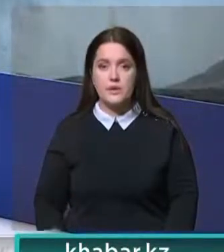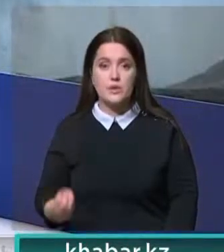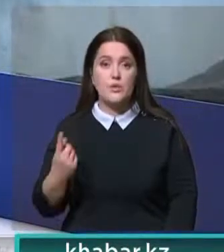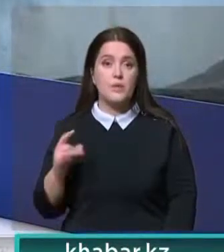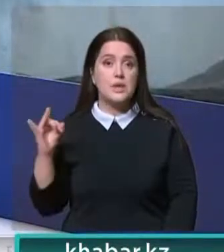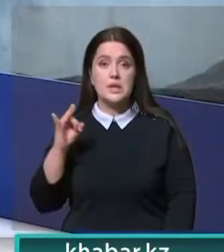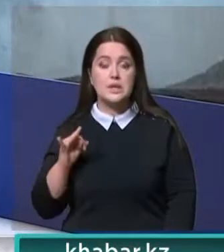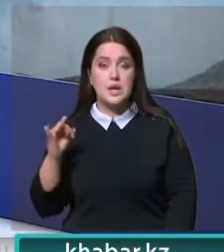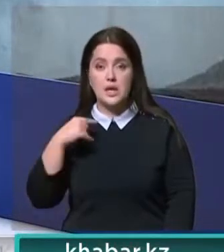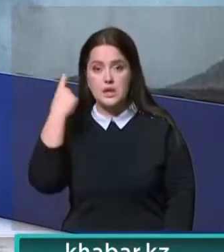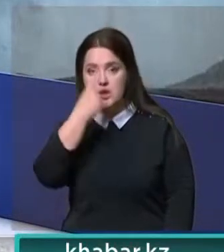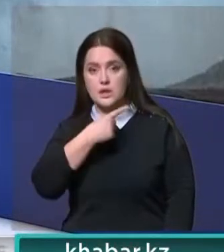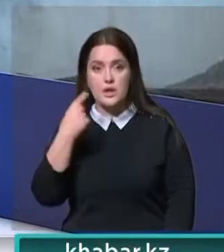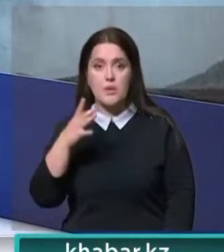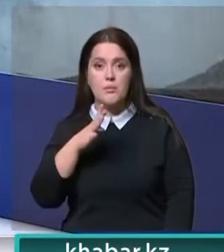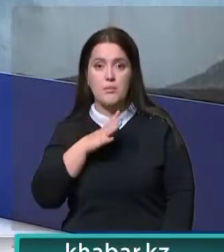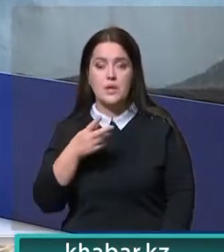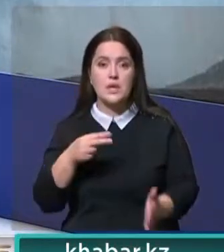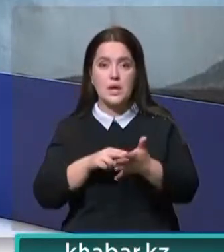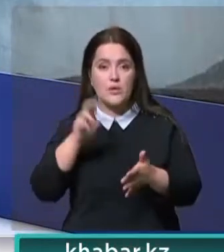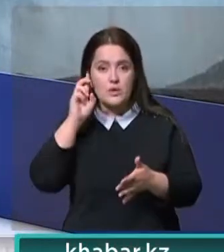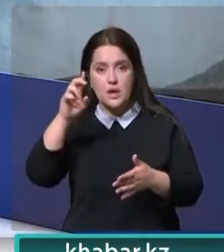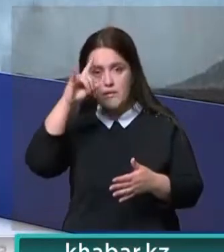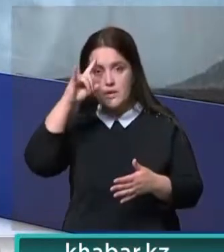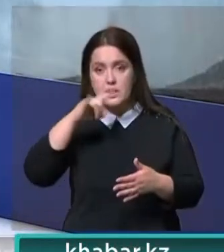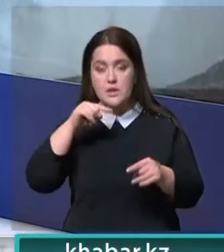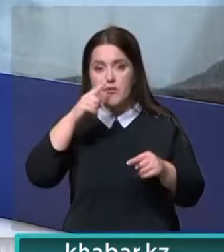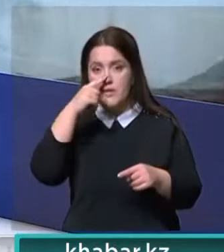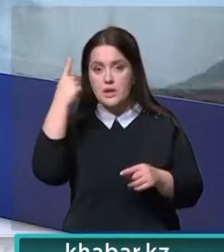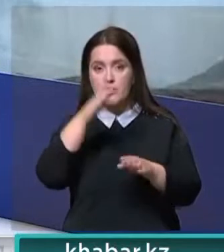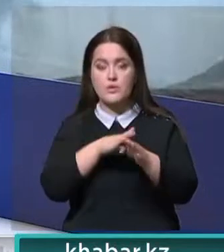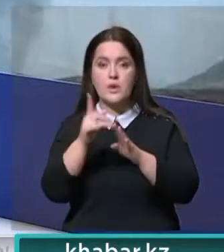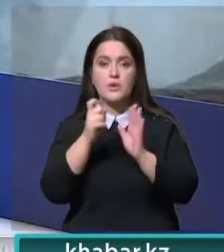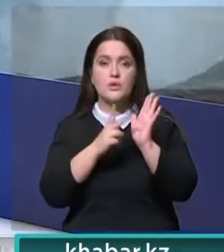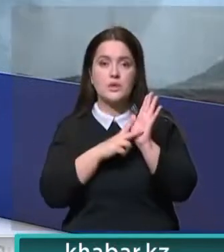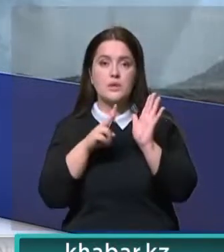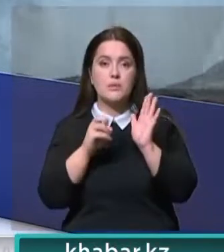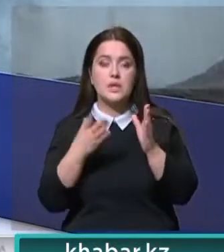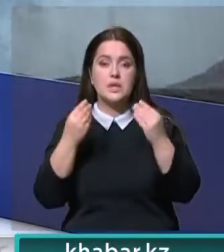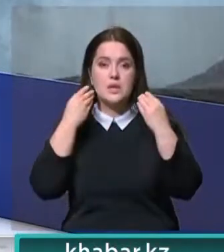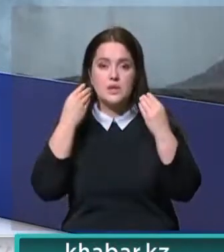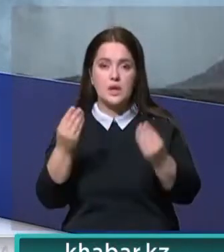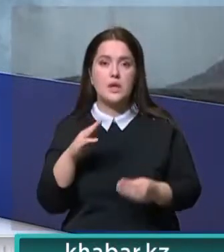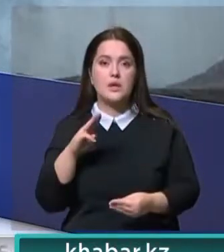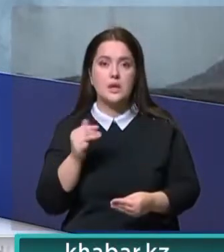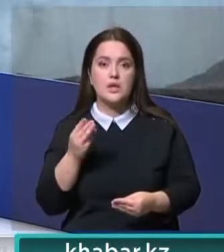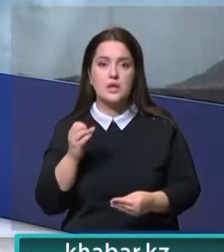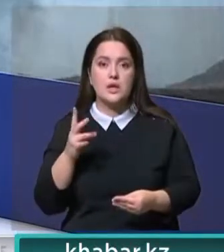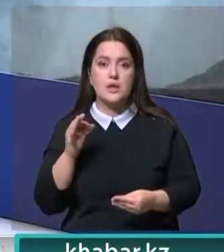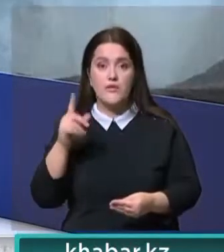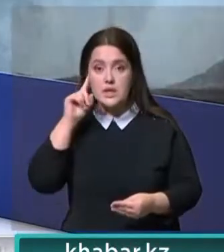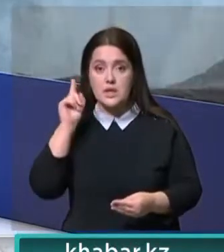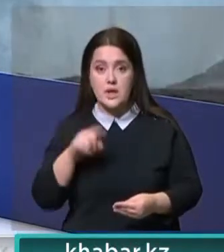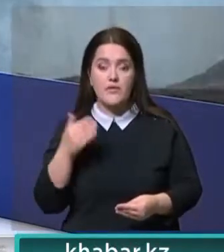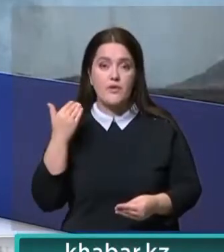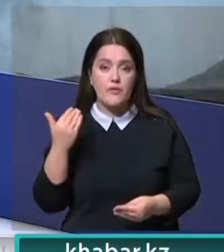Еще об одной исторической личности, внесшей особый вклад в становление государственности Казахстана, в этом году исполняется 107 лет со дня рождения Жумабека